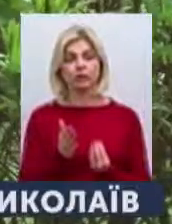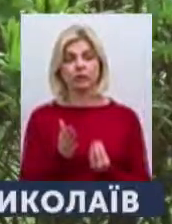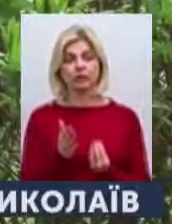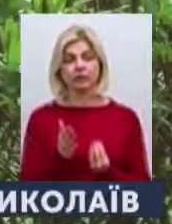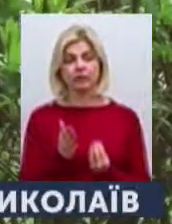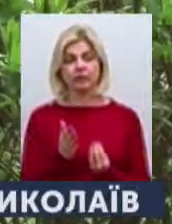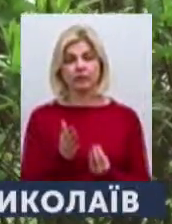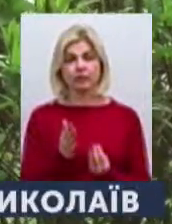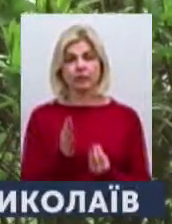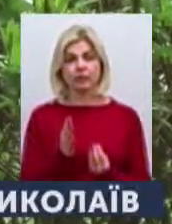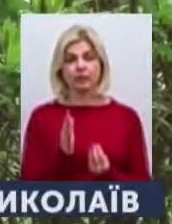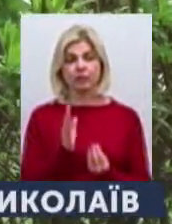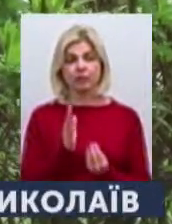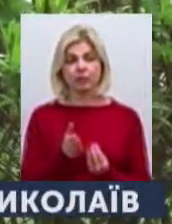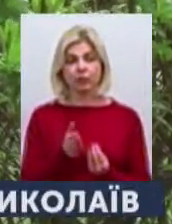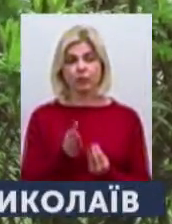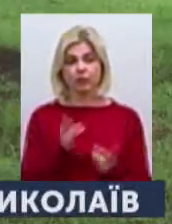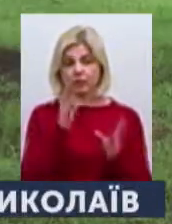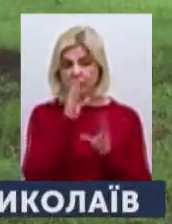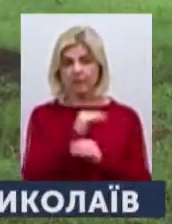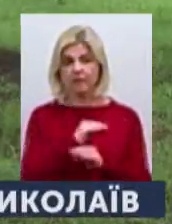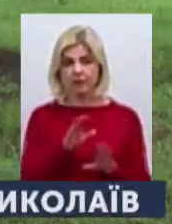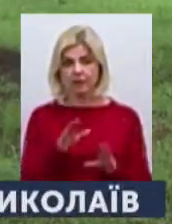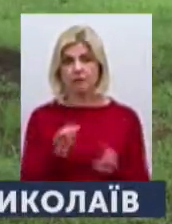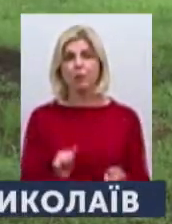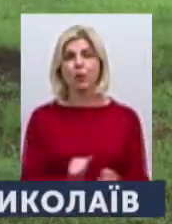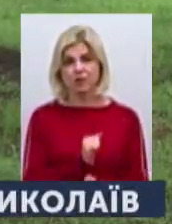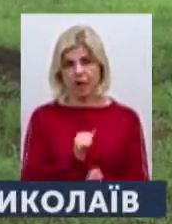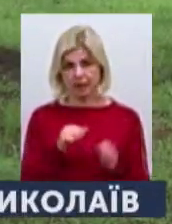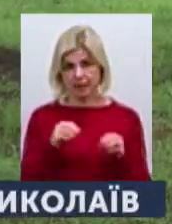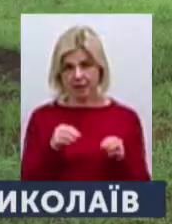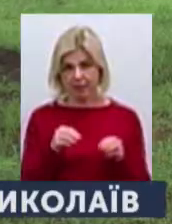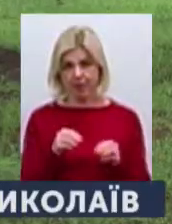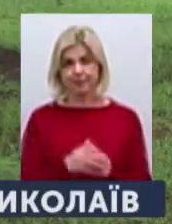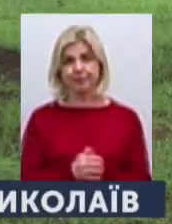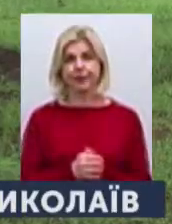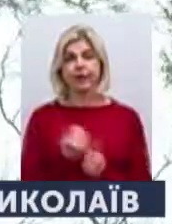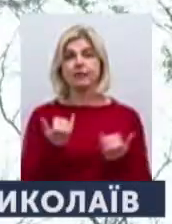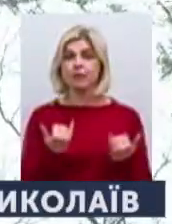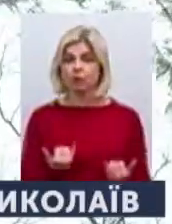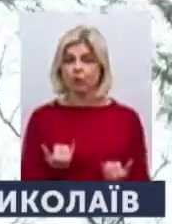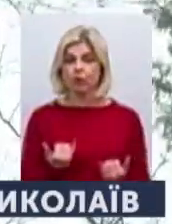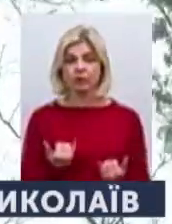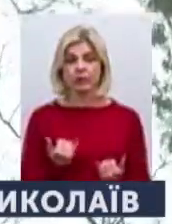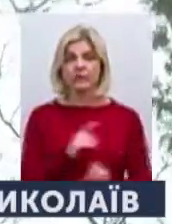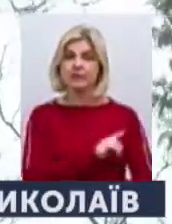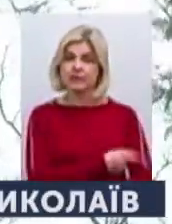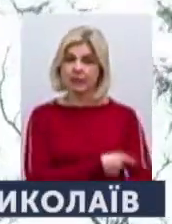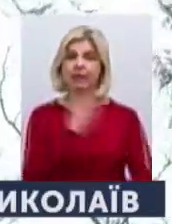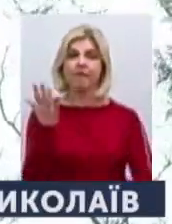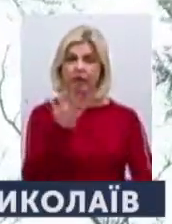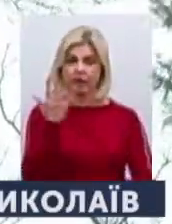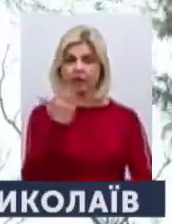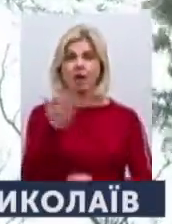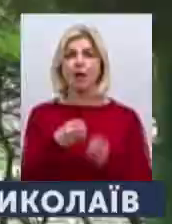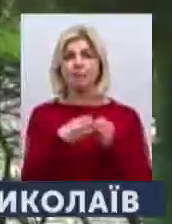навіть воно не встигатиме просихати земля. Також у нас сьогодні ручкий вітер, який по області